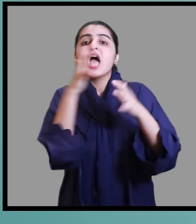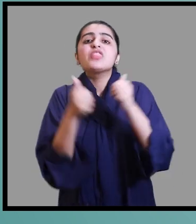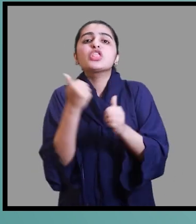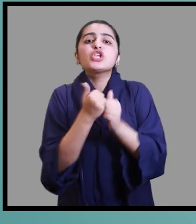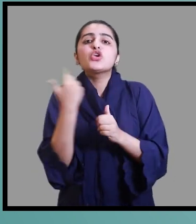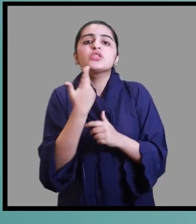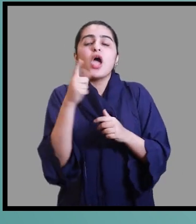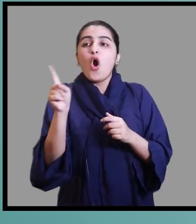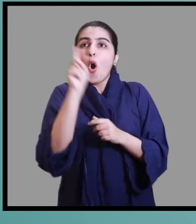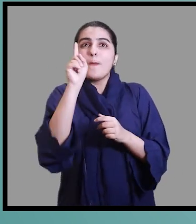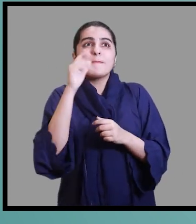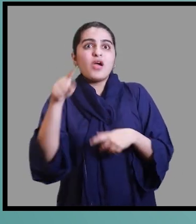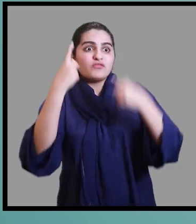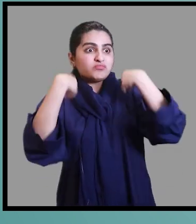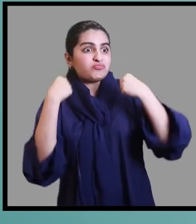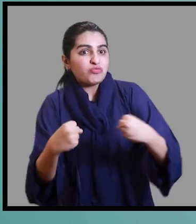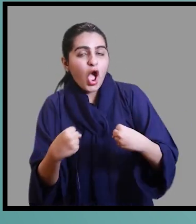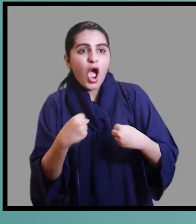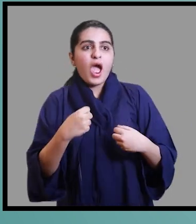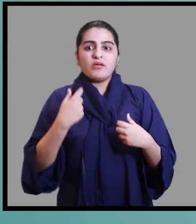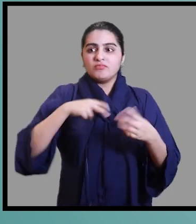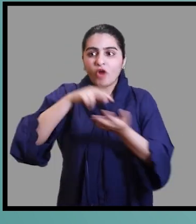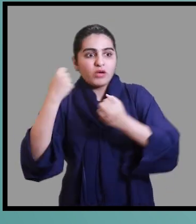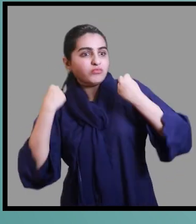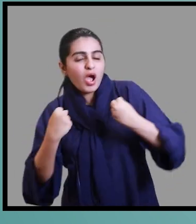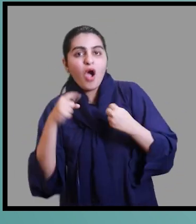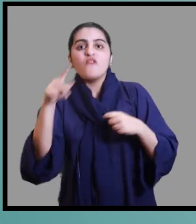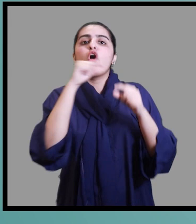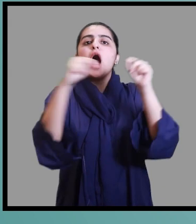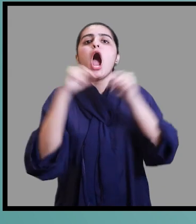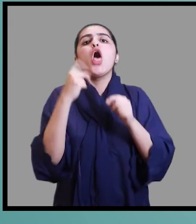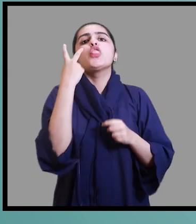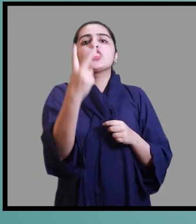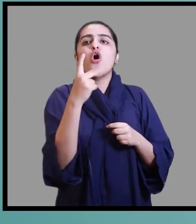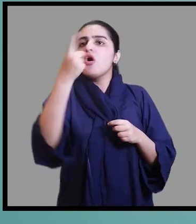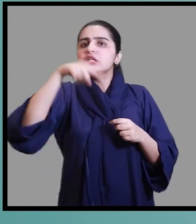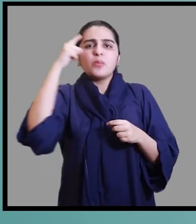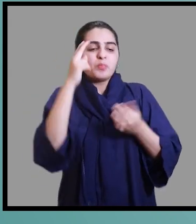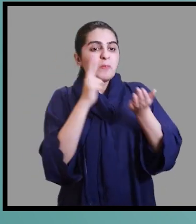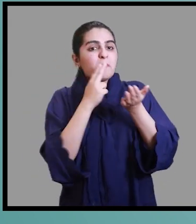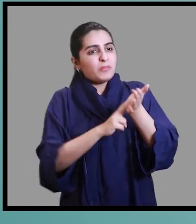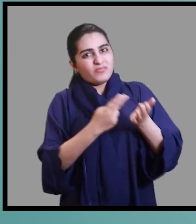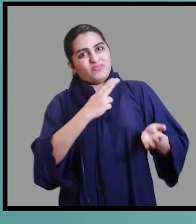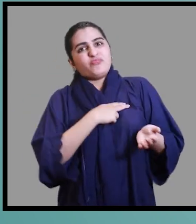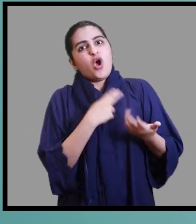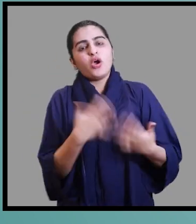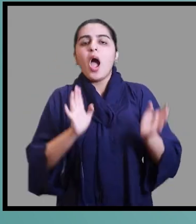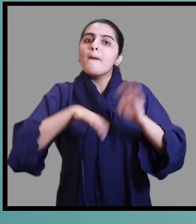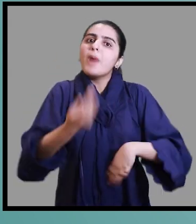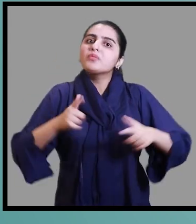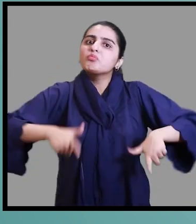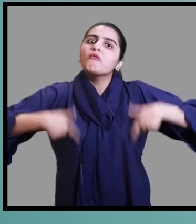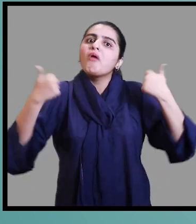हैं। ज़्यादातर यंग लोग, हेल्दी लोग, एक्टिव लोग उनका डबल वायर लगाते हैं, तो उनको पता भी नहीं चलता बैटरी लगाने के बाद उनका हार्ट वैसे